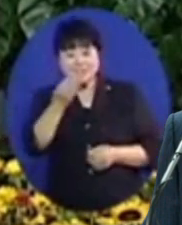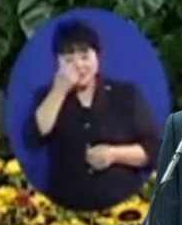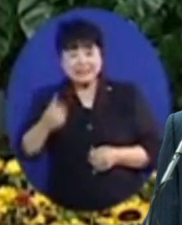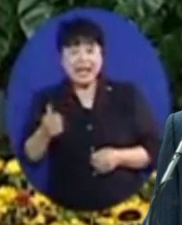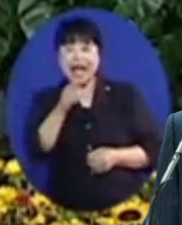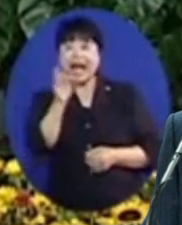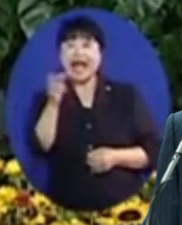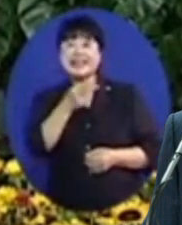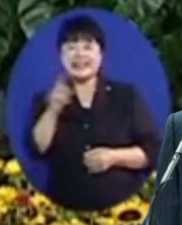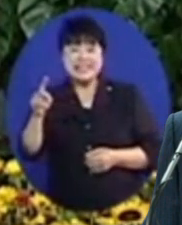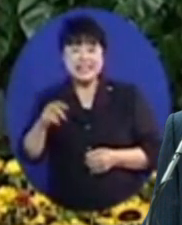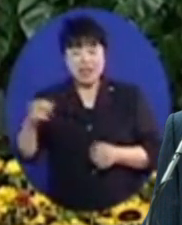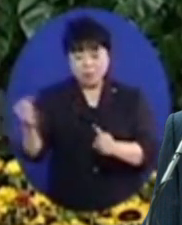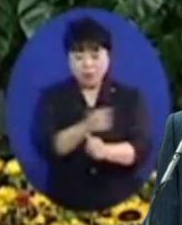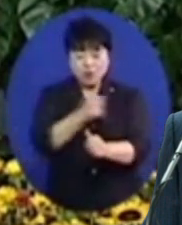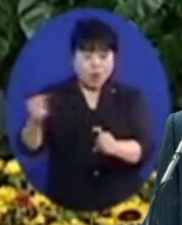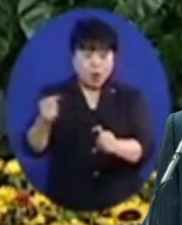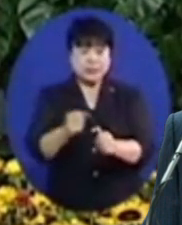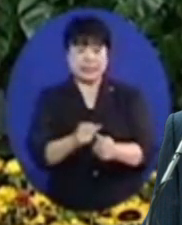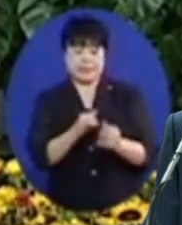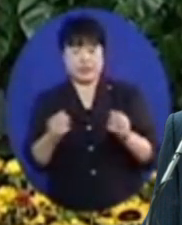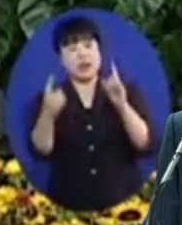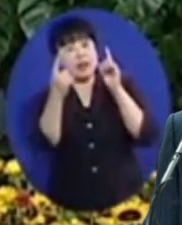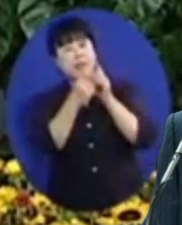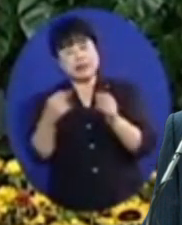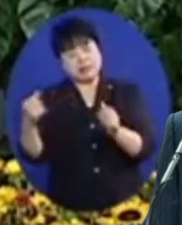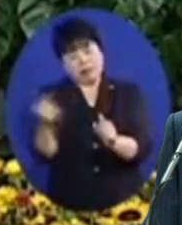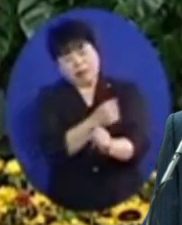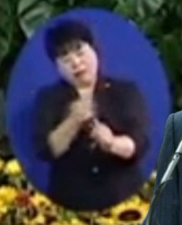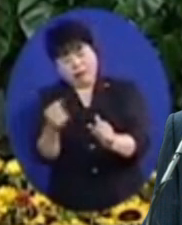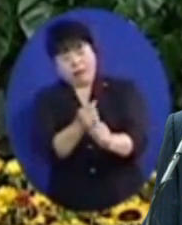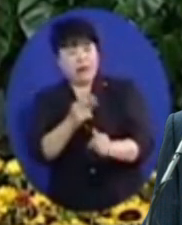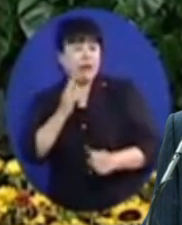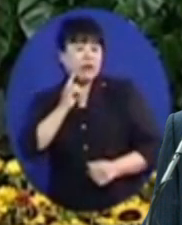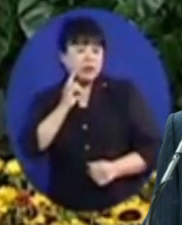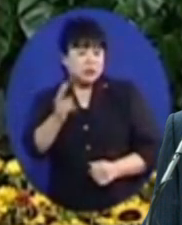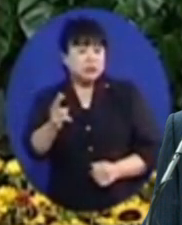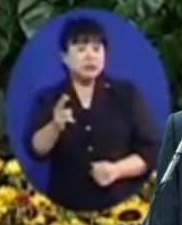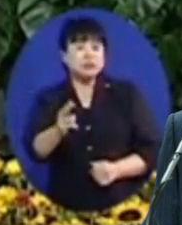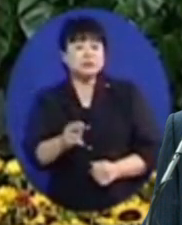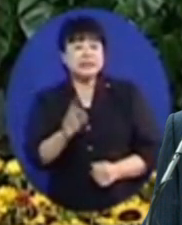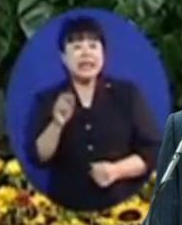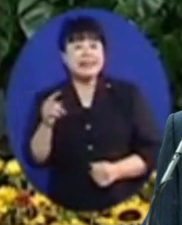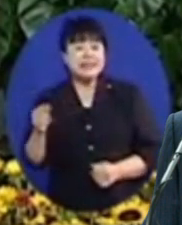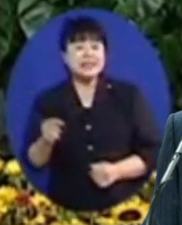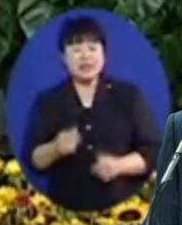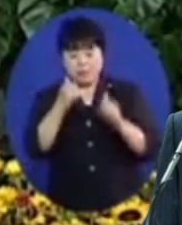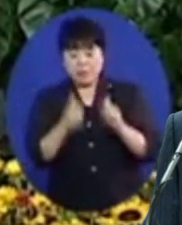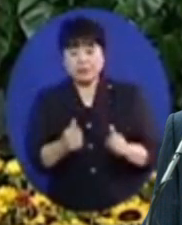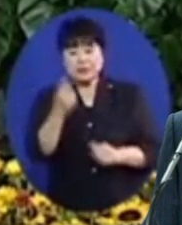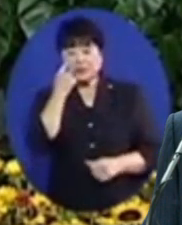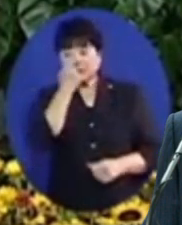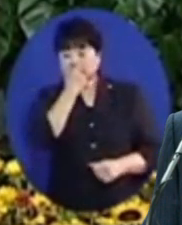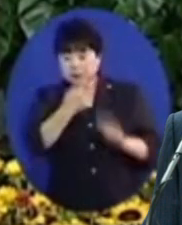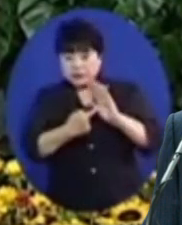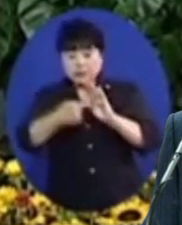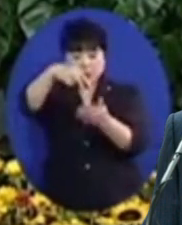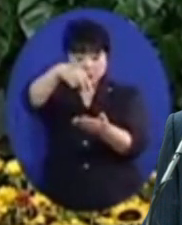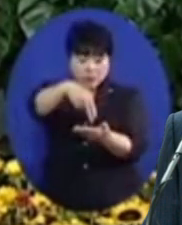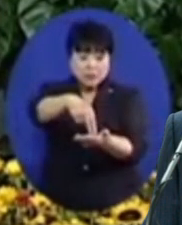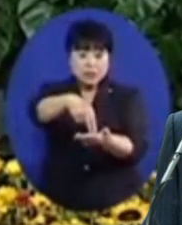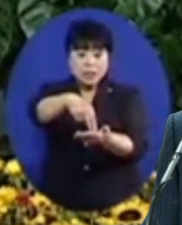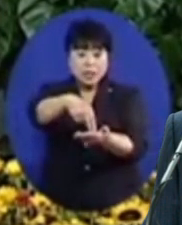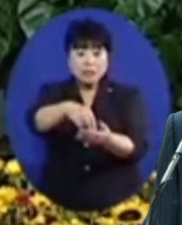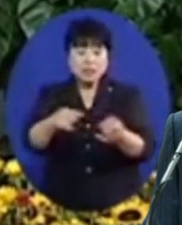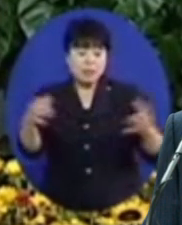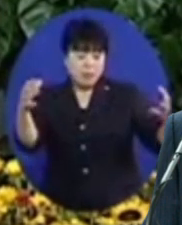어느 날 폭력배들에게 심한 폭행을 당했습니다. 이 일로 간디는 법정의 증언대에 서게 되었는데 많은 사람들이